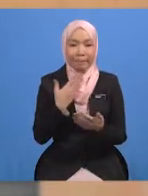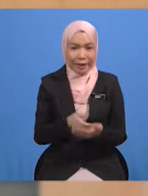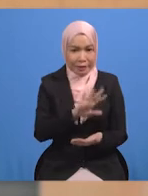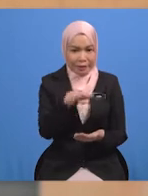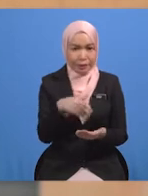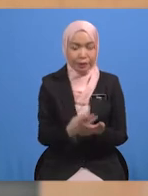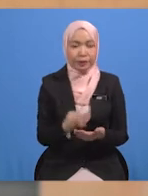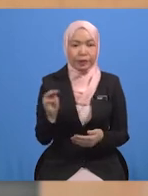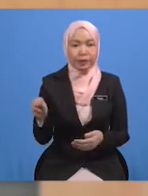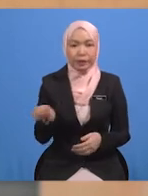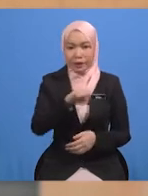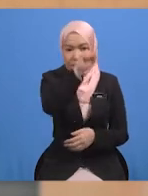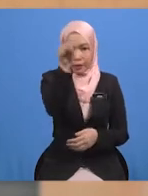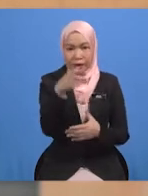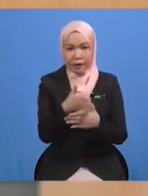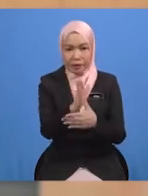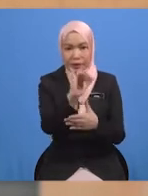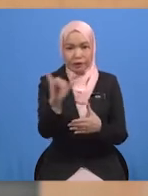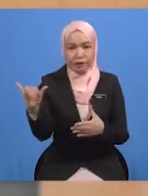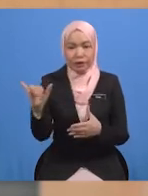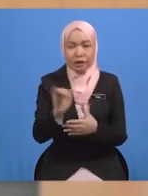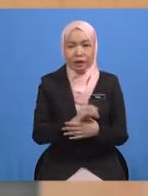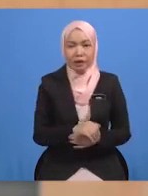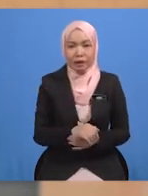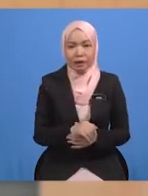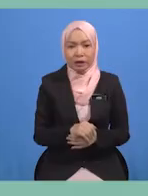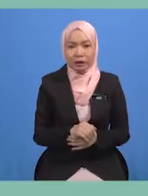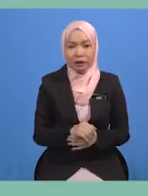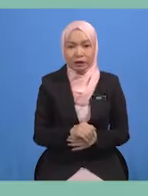Baiklah, murid-murid. Soalan seterusnya pula ialah,